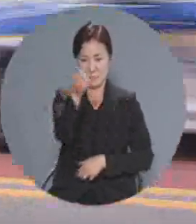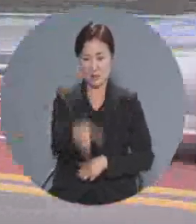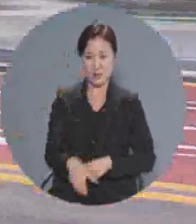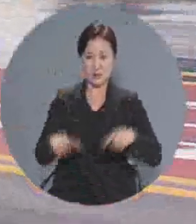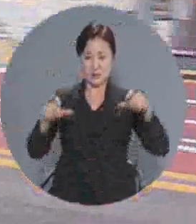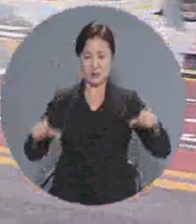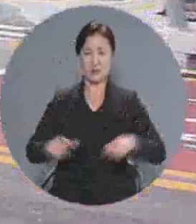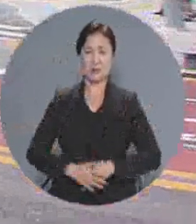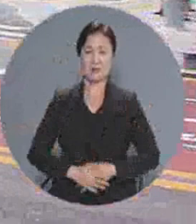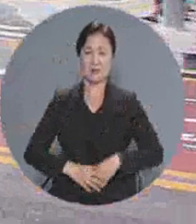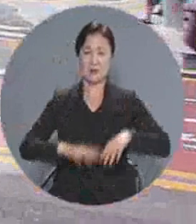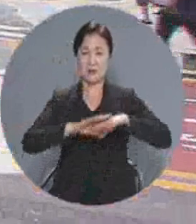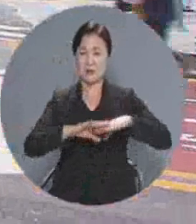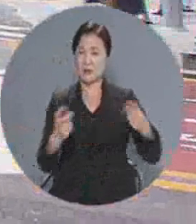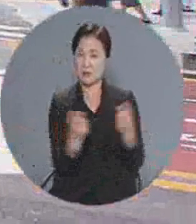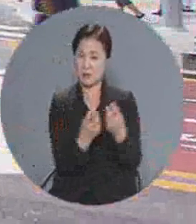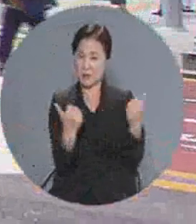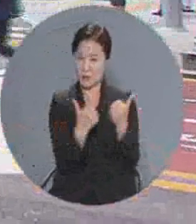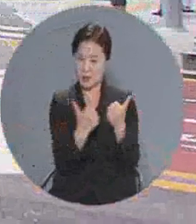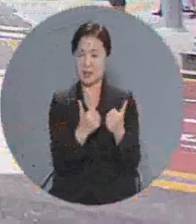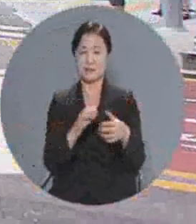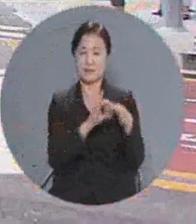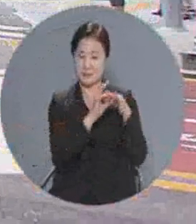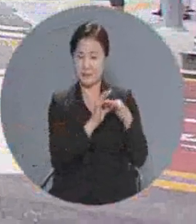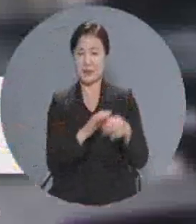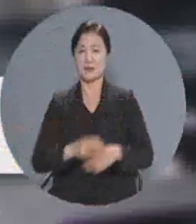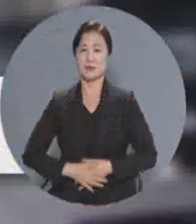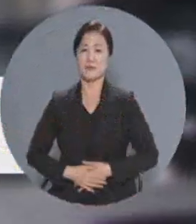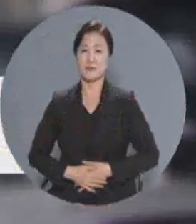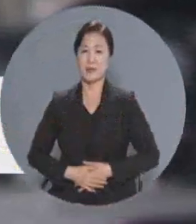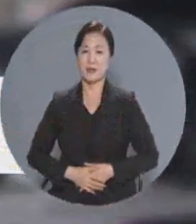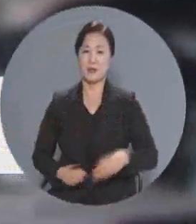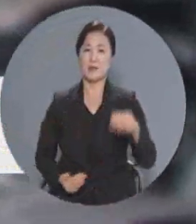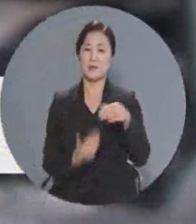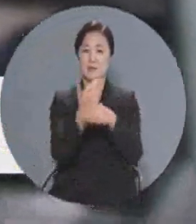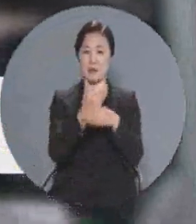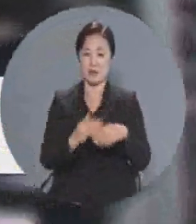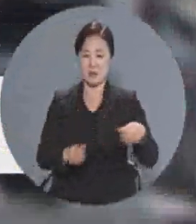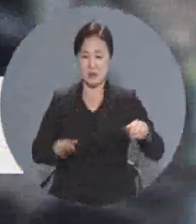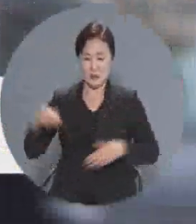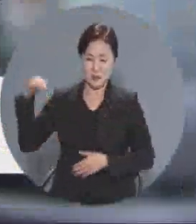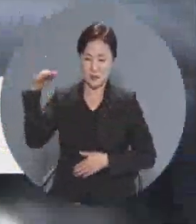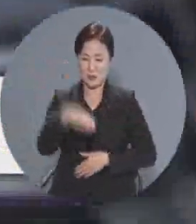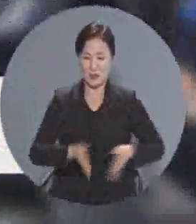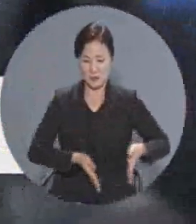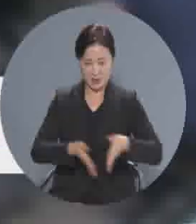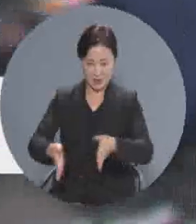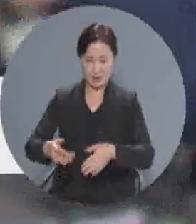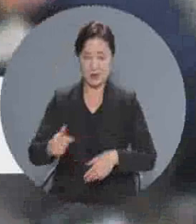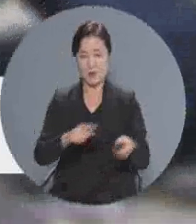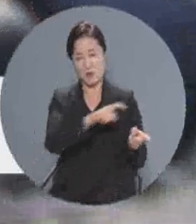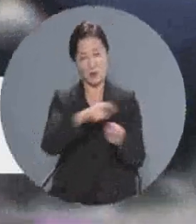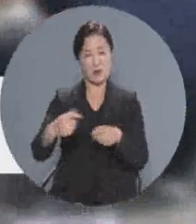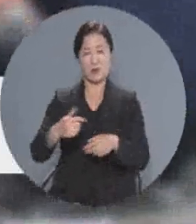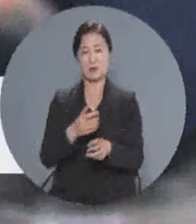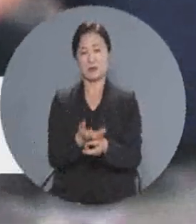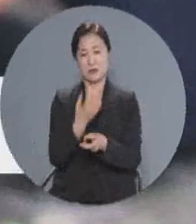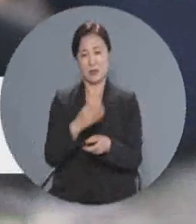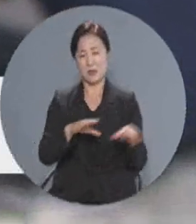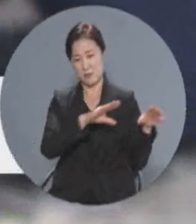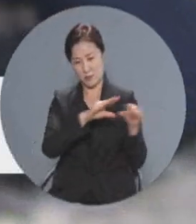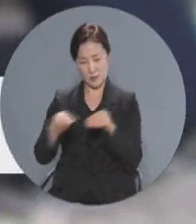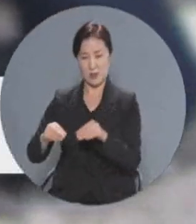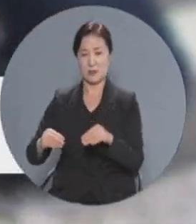시작한 여수시와 유관기관은 재발 방지를 위해 사고가 난 내리막길은 대형 화물차의 통행을 제한하는 등